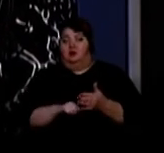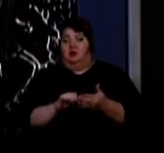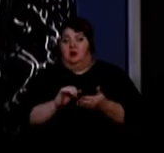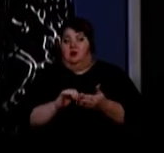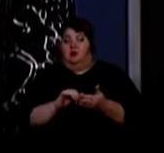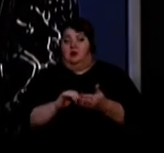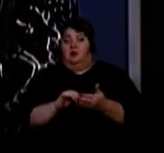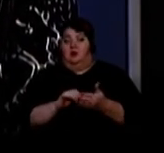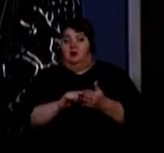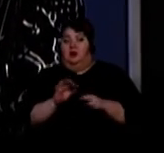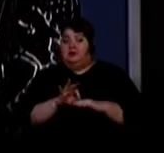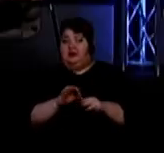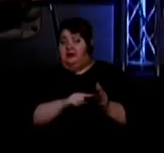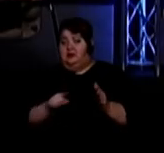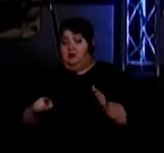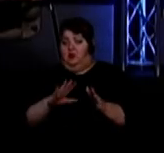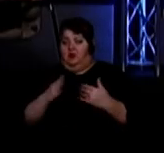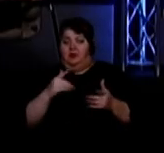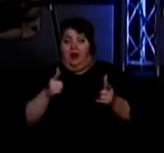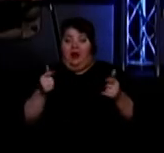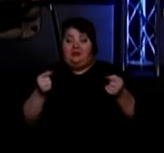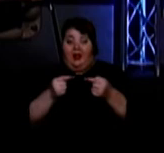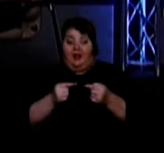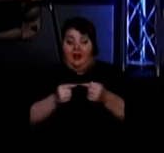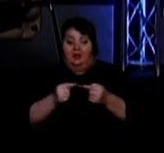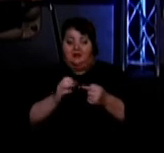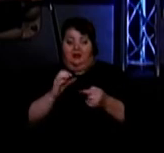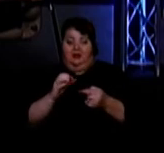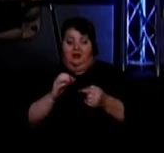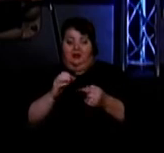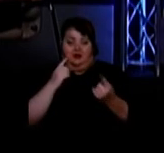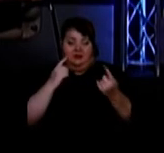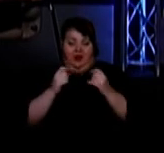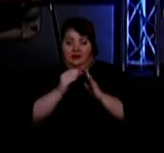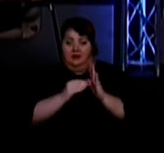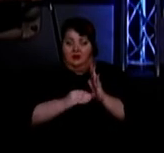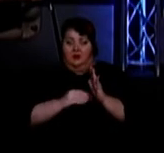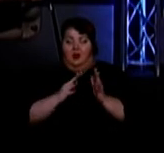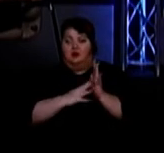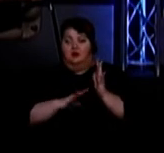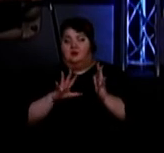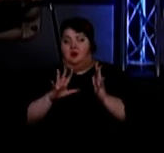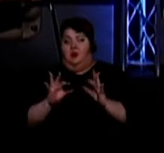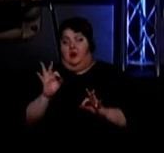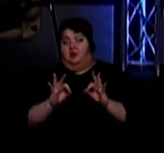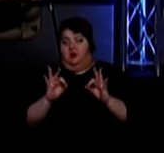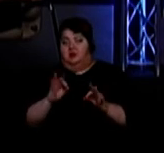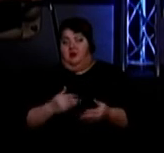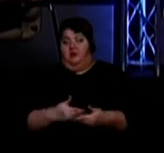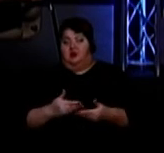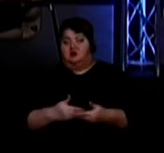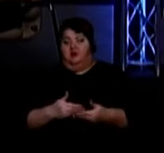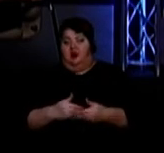коснулся. Согласно статистике, 95% женщин переживает постабортный синдром. Но знаете, у нас, как у